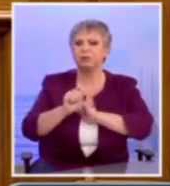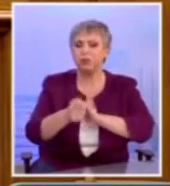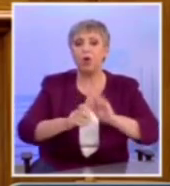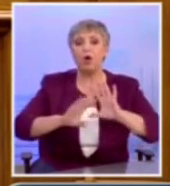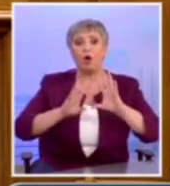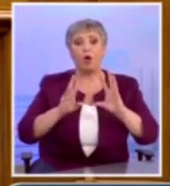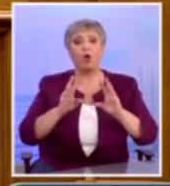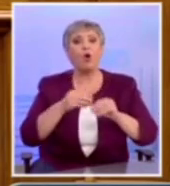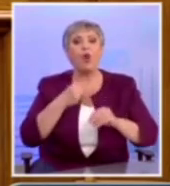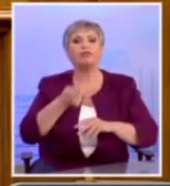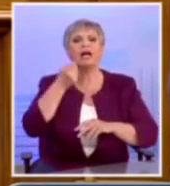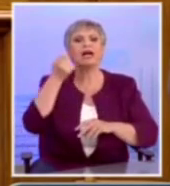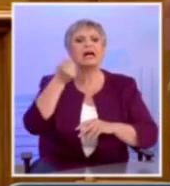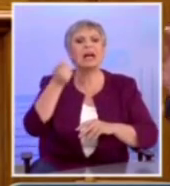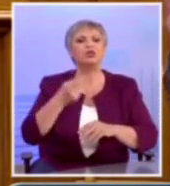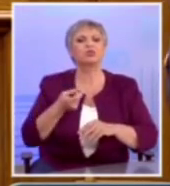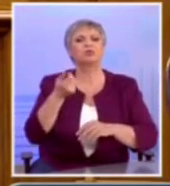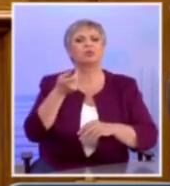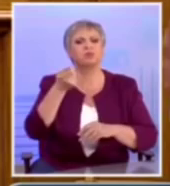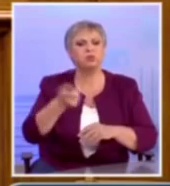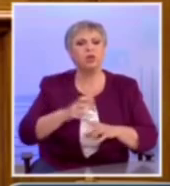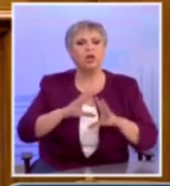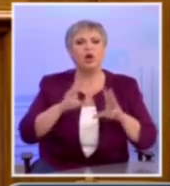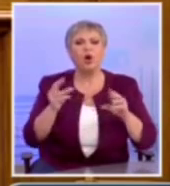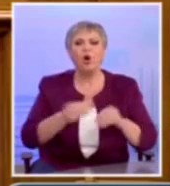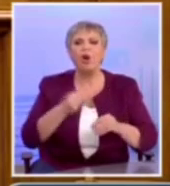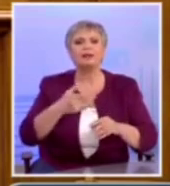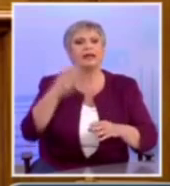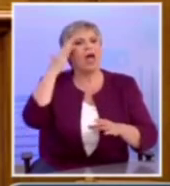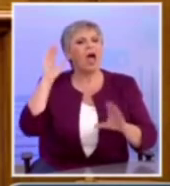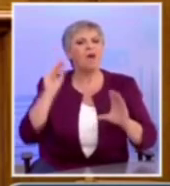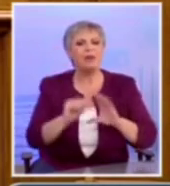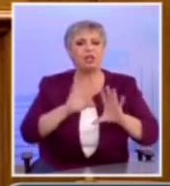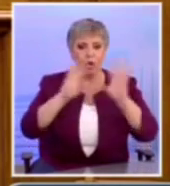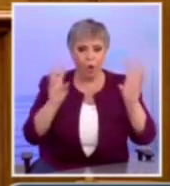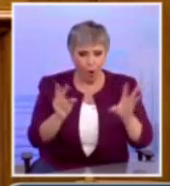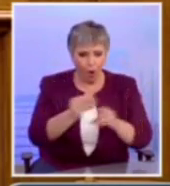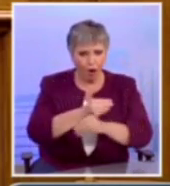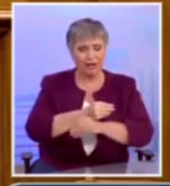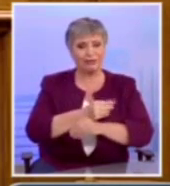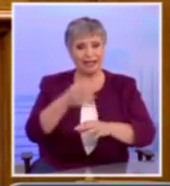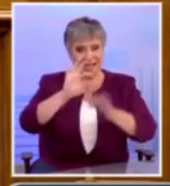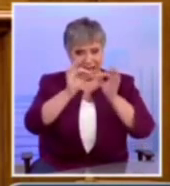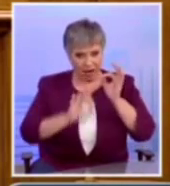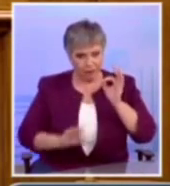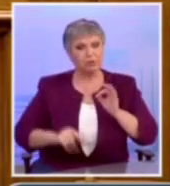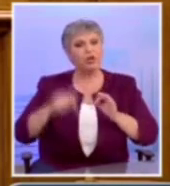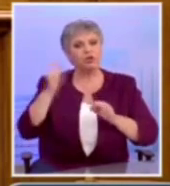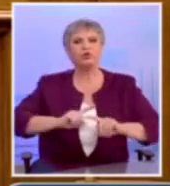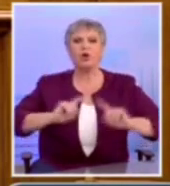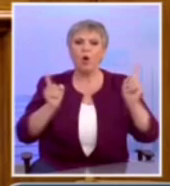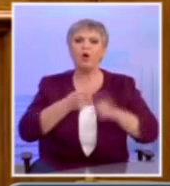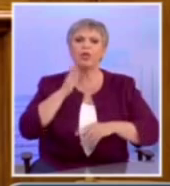θα υπάρξει στο χρέος, και τι θα υπάρχει στο επενδυτικό. Τότε όλοι μαζί, όλοι και όλες, θα μπορούμε να το